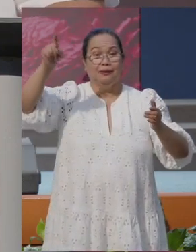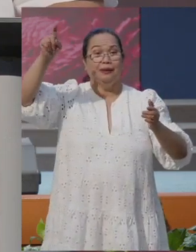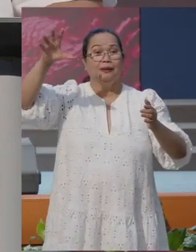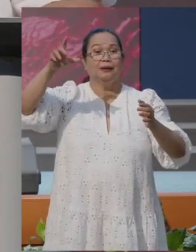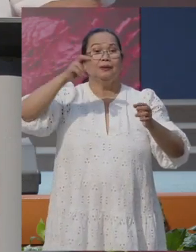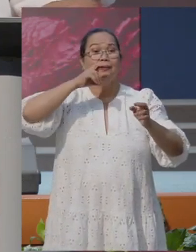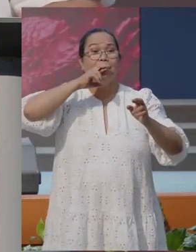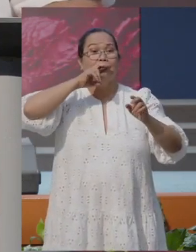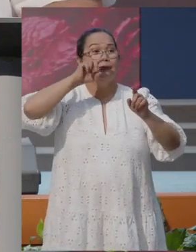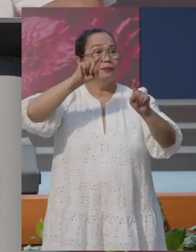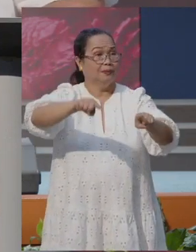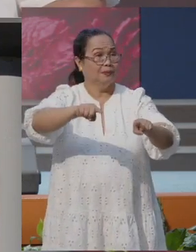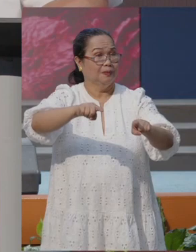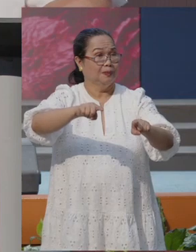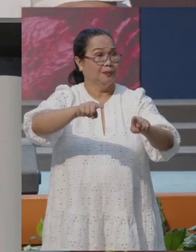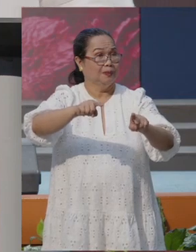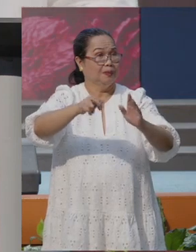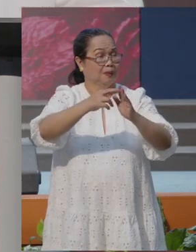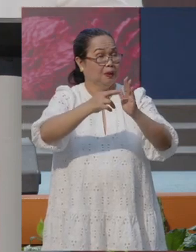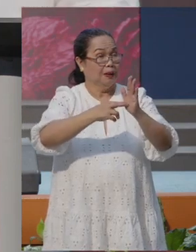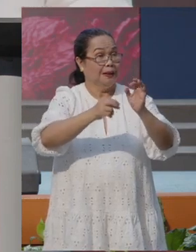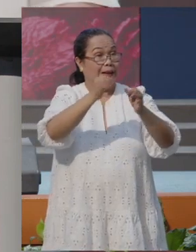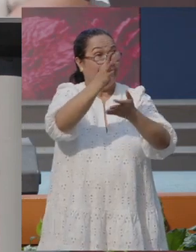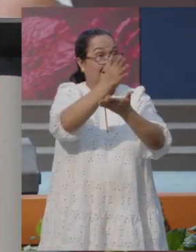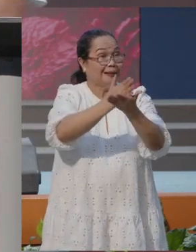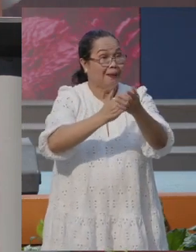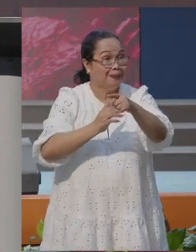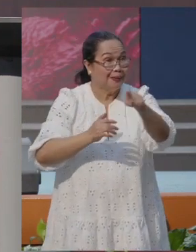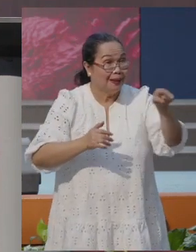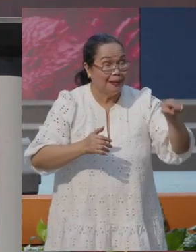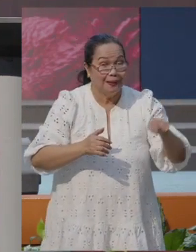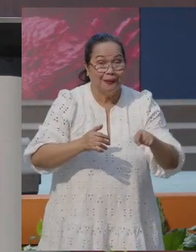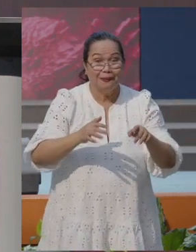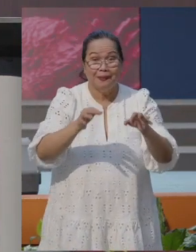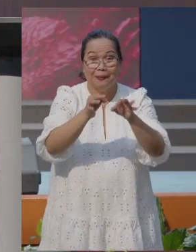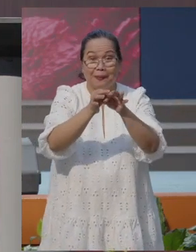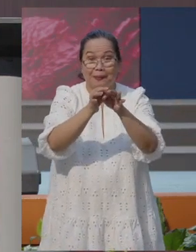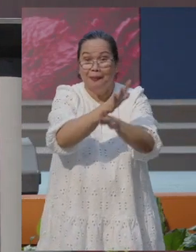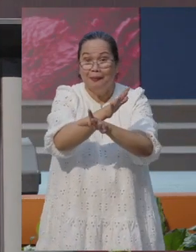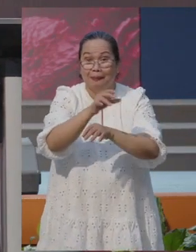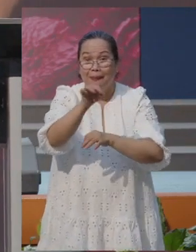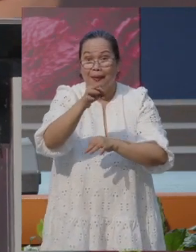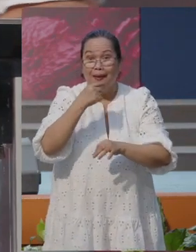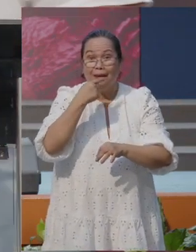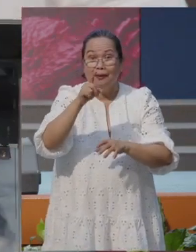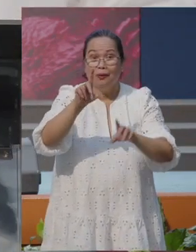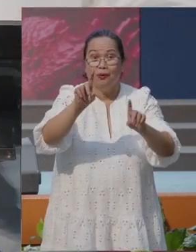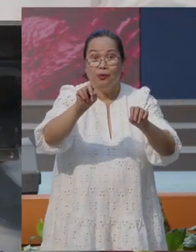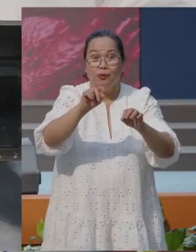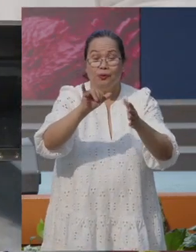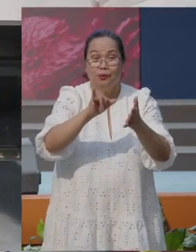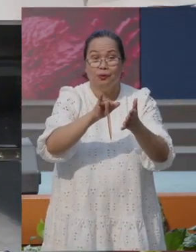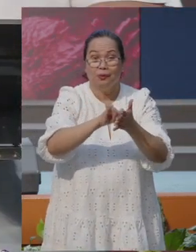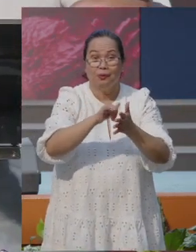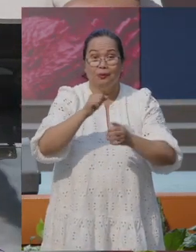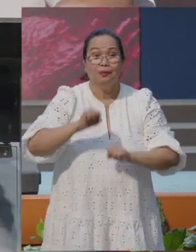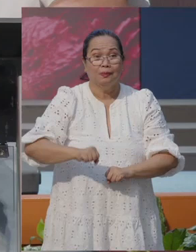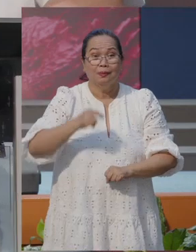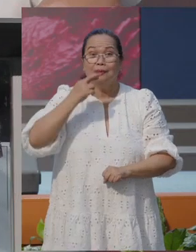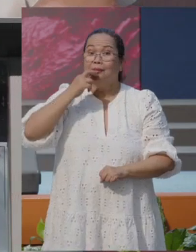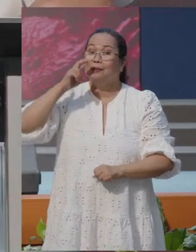ito. Kung minsan, yung pinsalang ginagawa sa atin, pwede natin